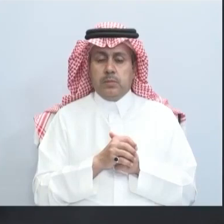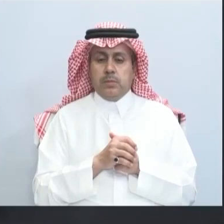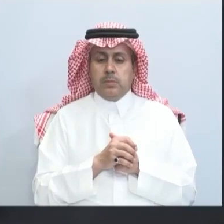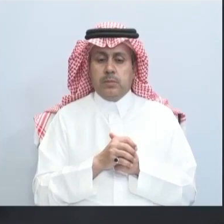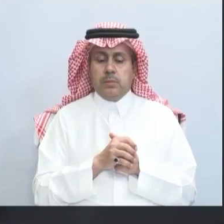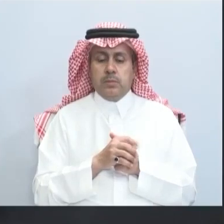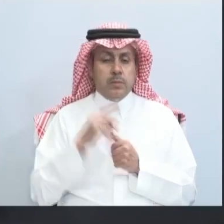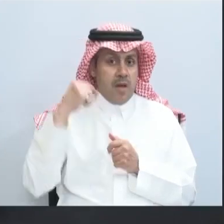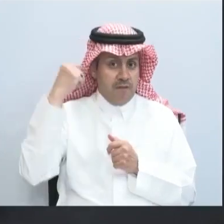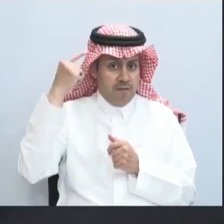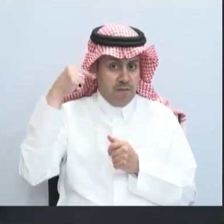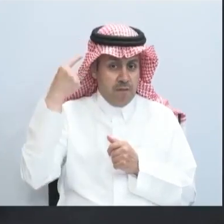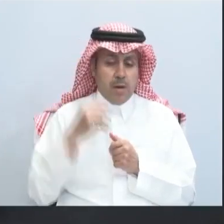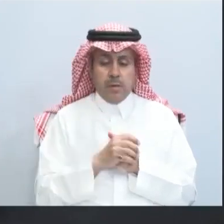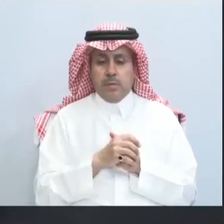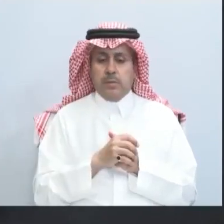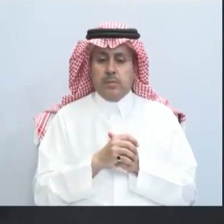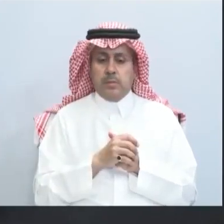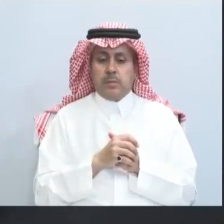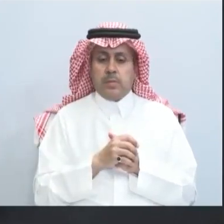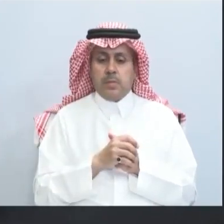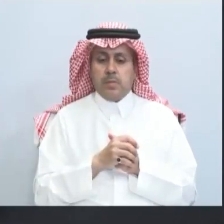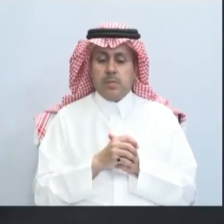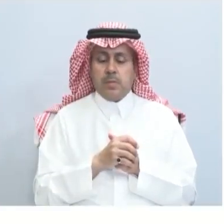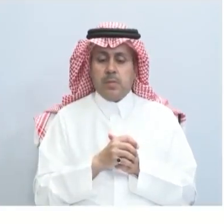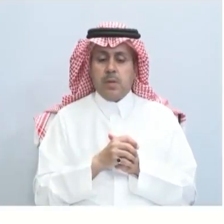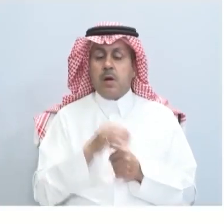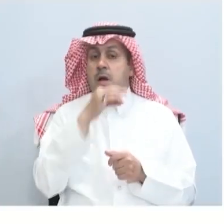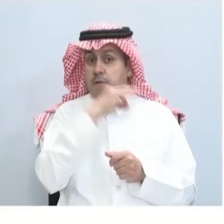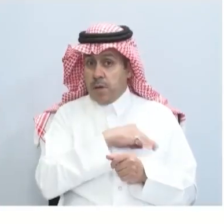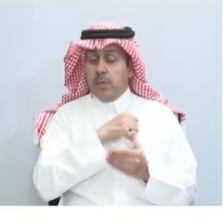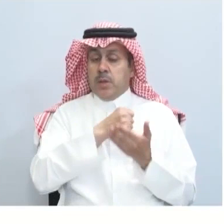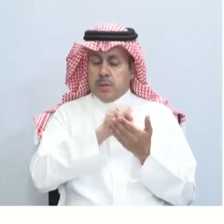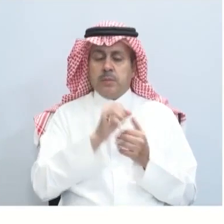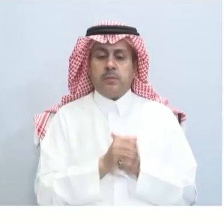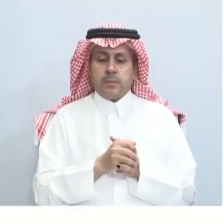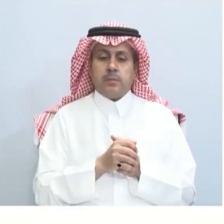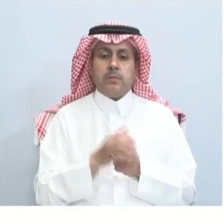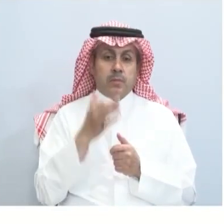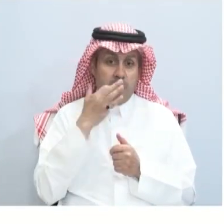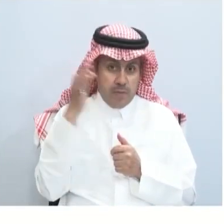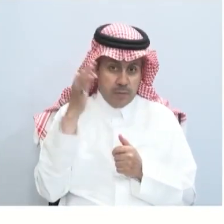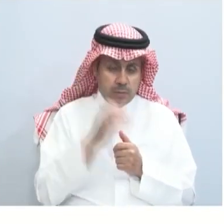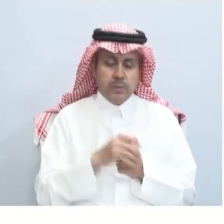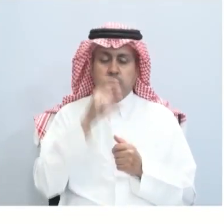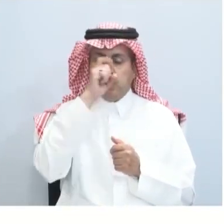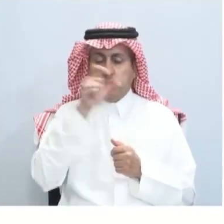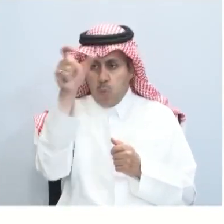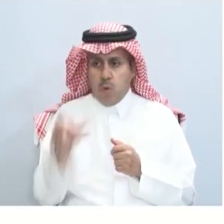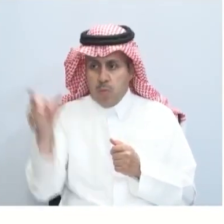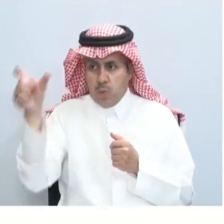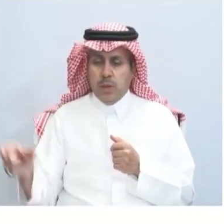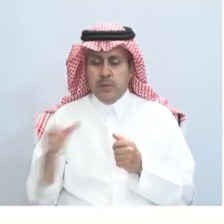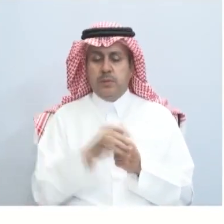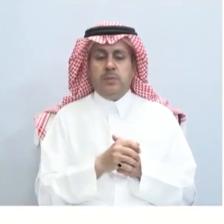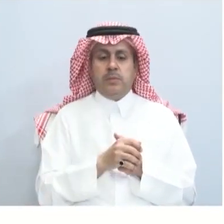الاول ما رايكم احسنتم الامر الاول في الحكمه من النسخ هو التخفيف على المكلفين وذكرنا في ذلك